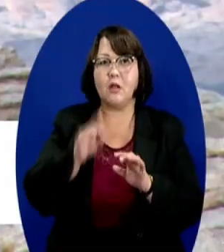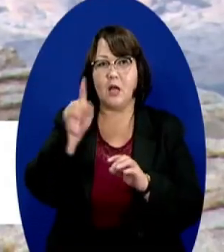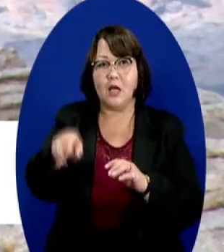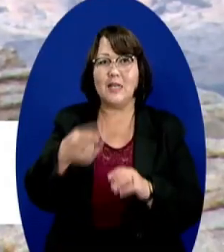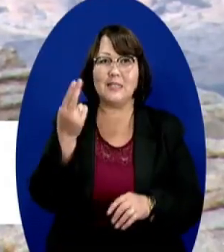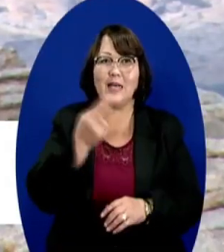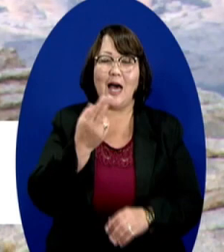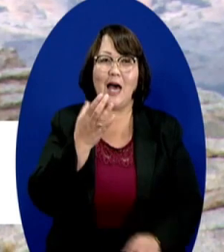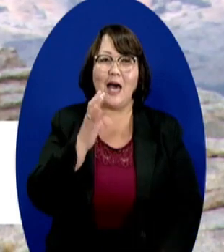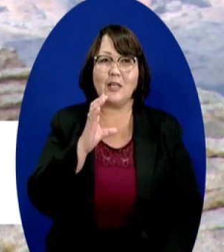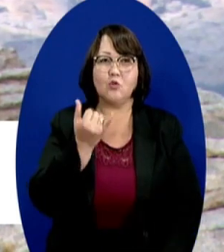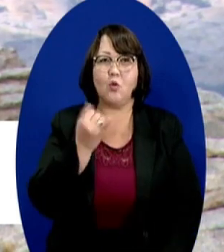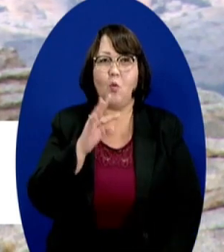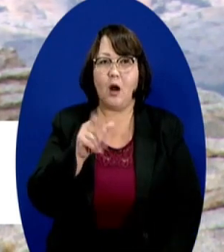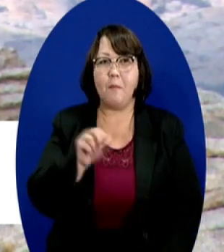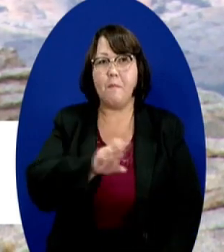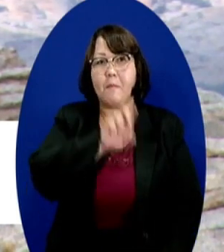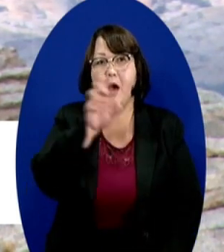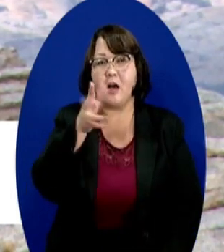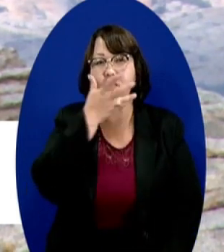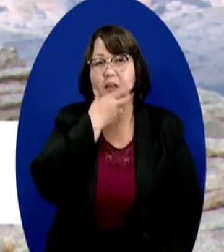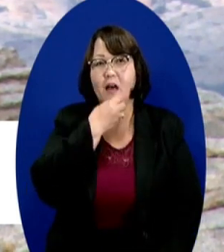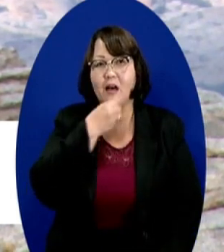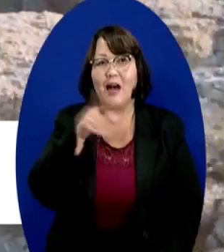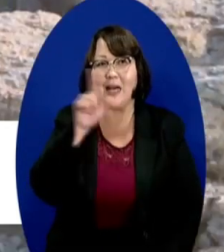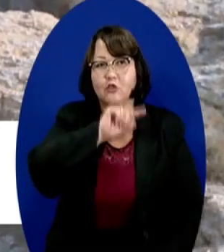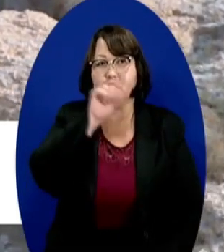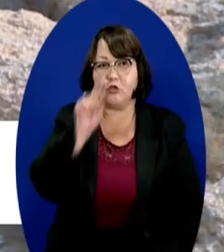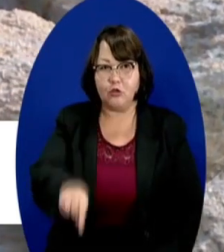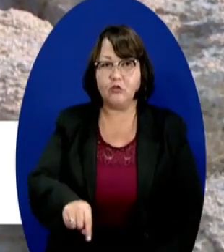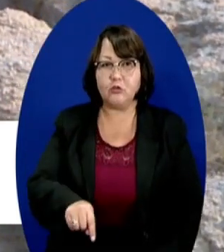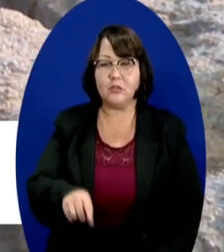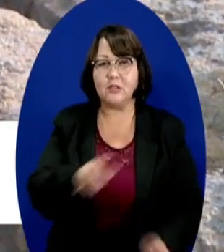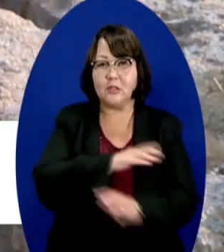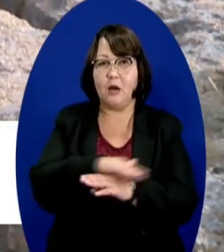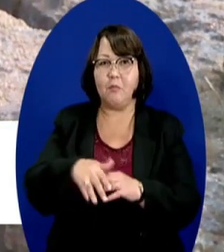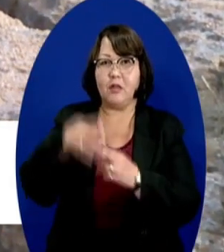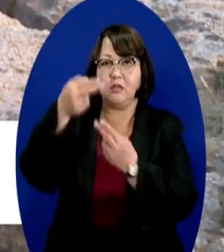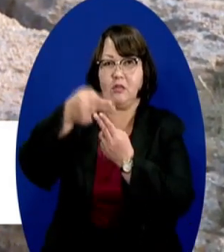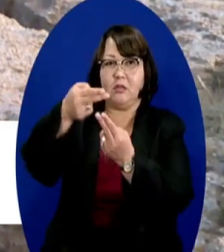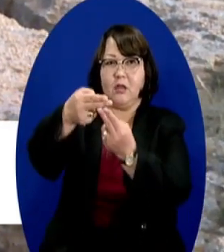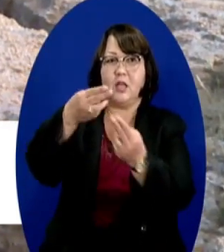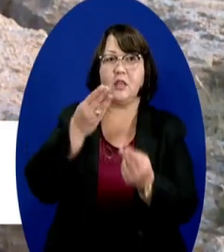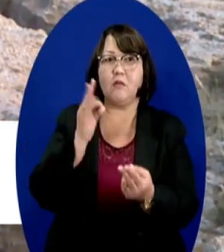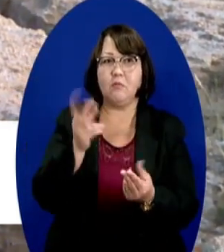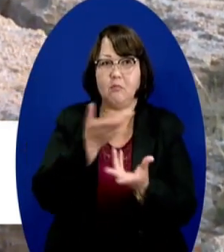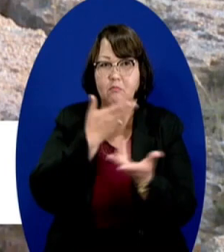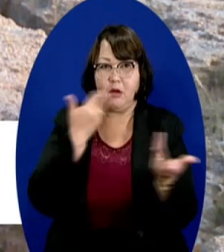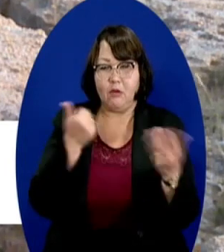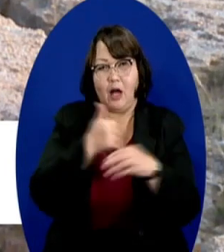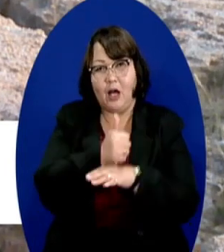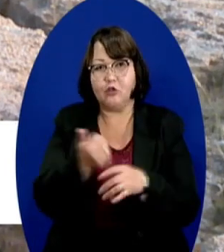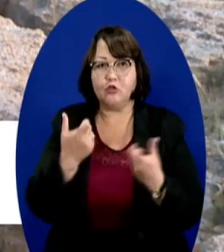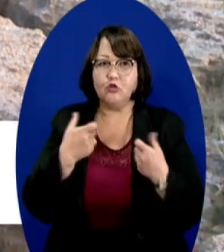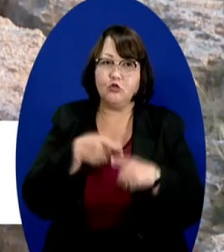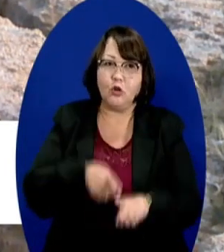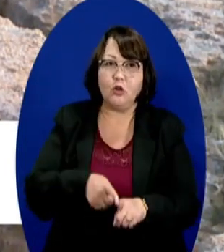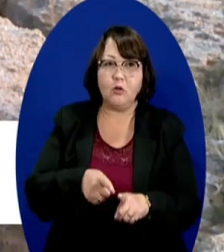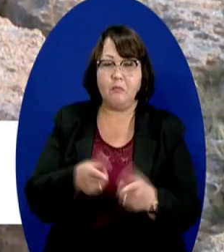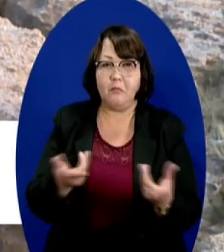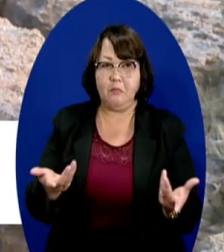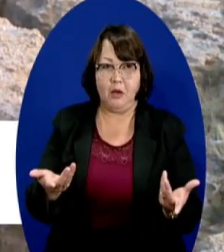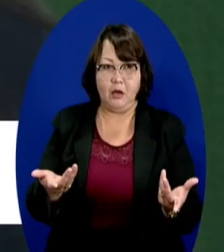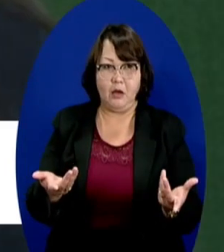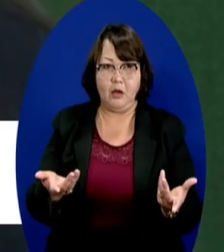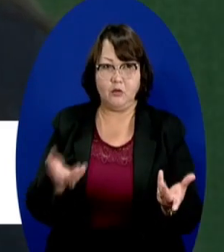цагаан суврга байгалийн үзэсгэлэнт газар очтгоо. Энэ хооронд замд замын тэмдэг тэмдэглэгээ байхгүй зэрэг аялагчдад үлсэн хэсэг үгүйлэгдэж